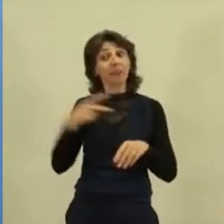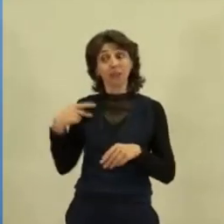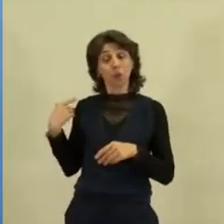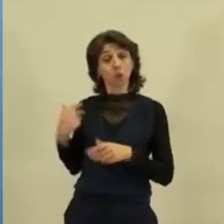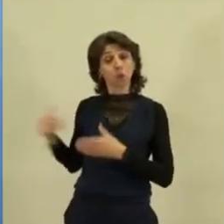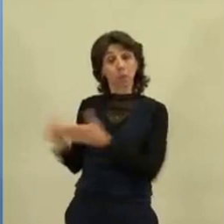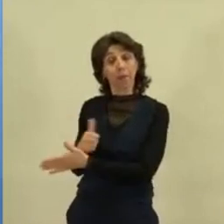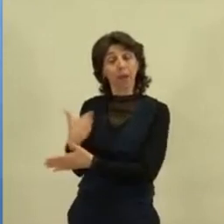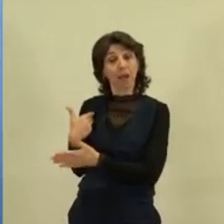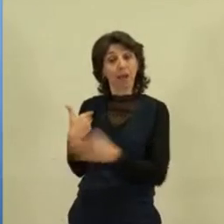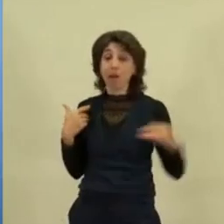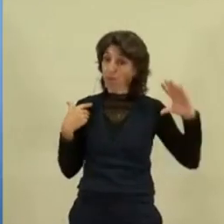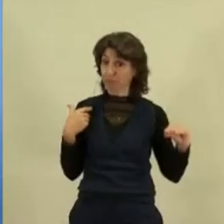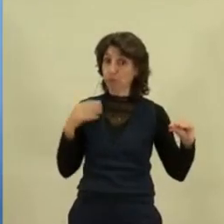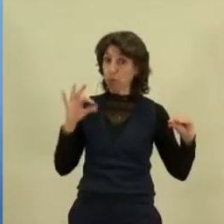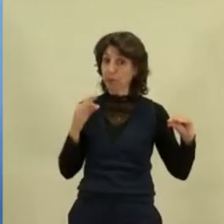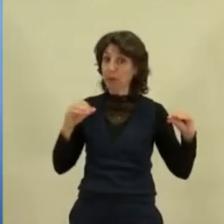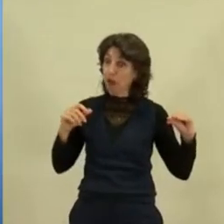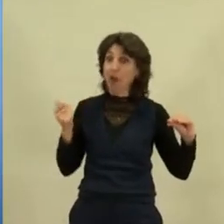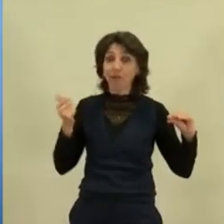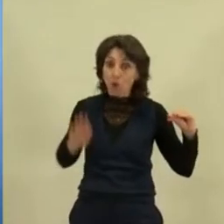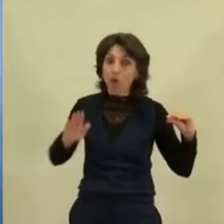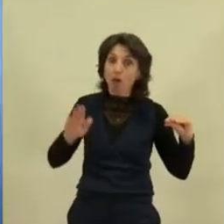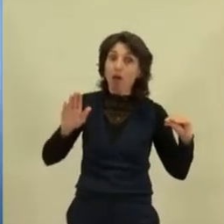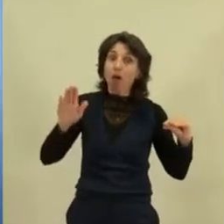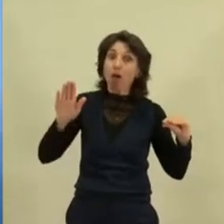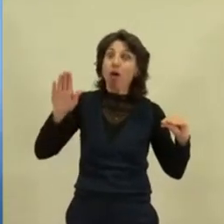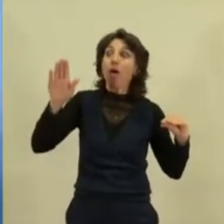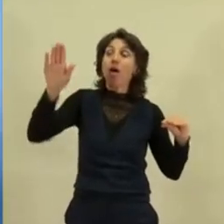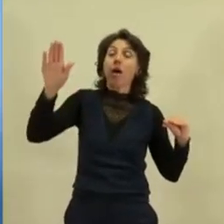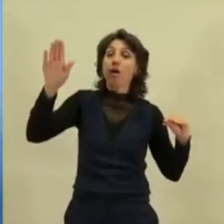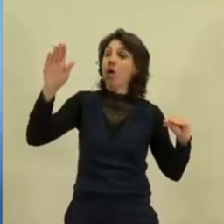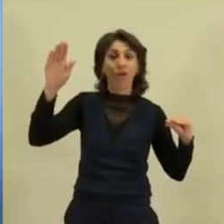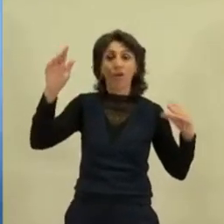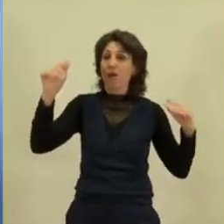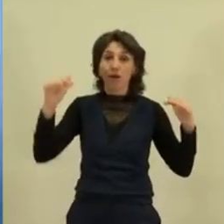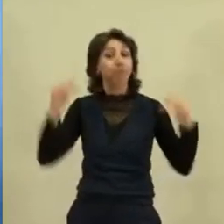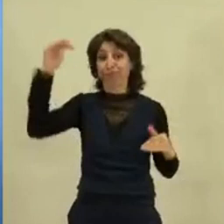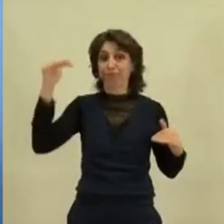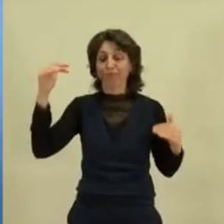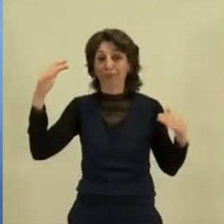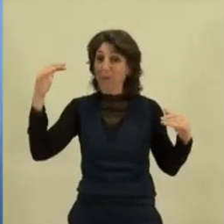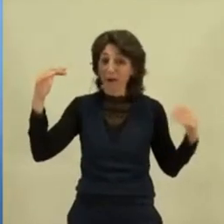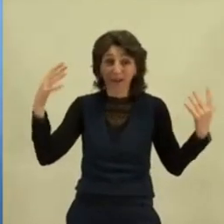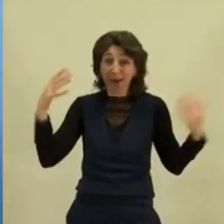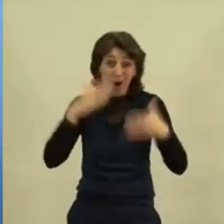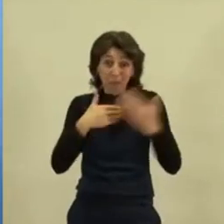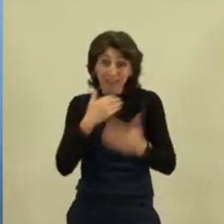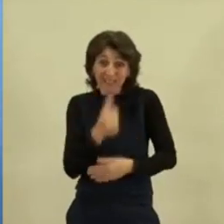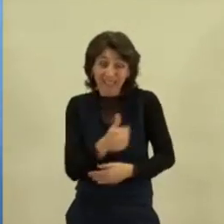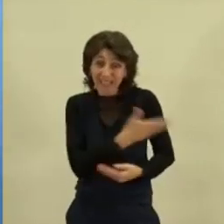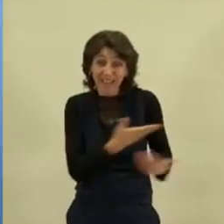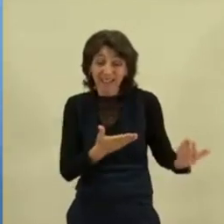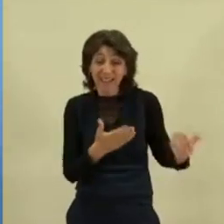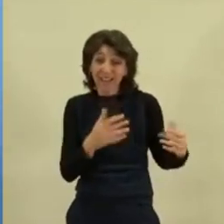toute l'augmentation de cette inflation. Et aujourd'hui, le citoyen va se prendre en pleine tête l'augmentation de